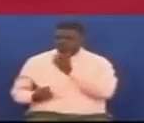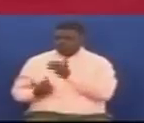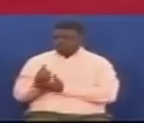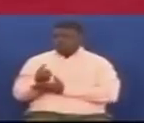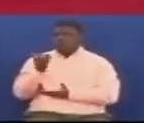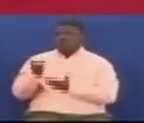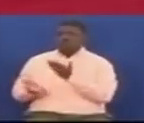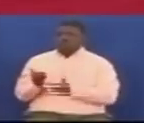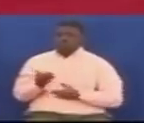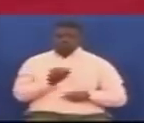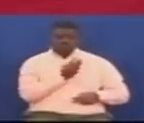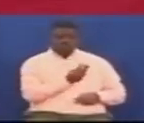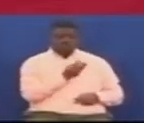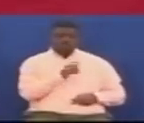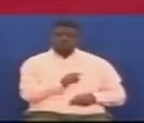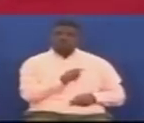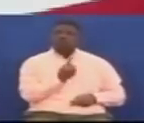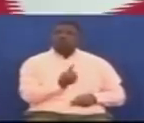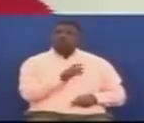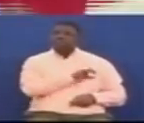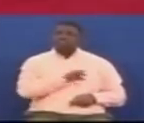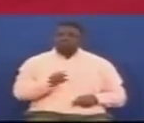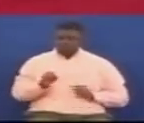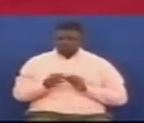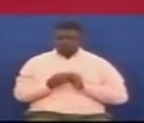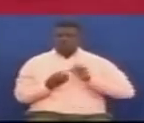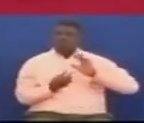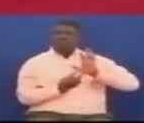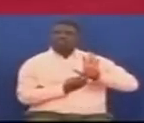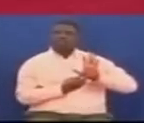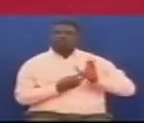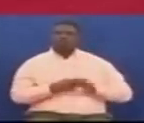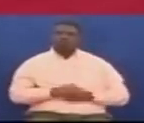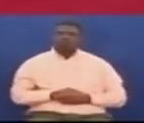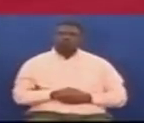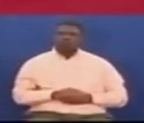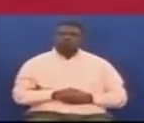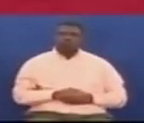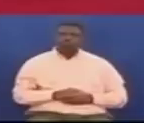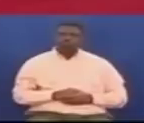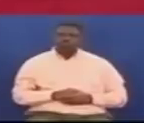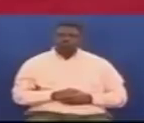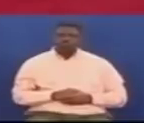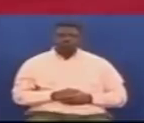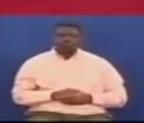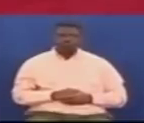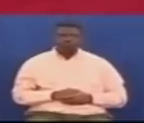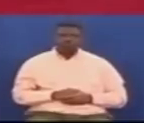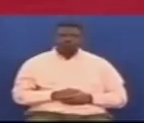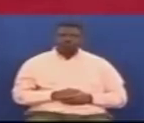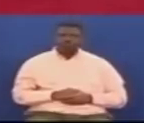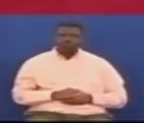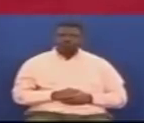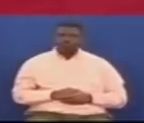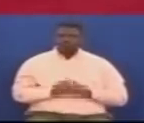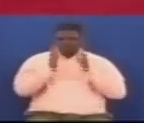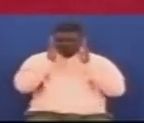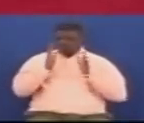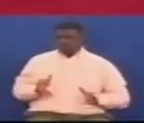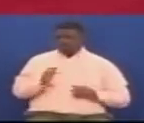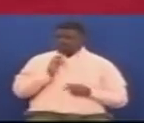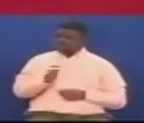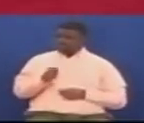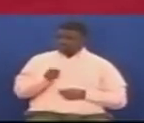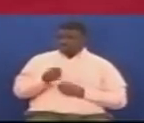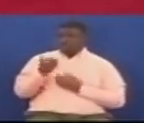wastani wa 3.1% mwaka 2017. Uchumi wa Afrika na kikanda. Mheshimiwa Spika, kwa upande